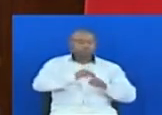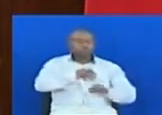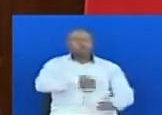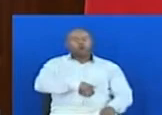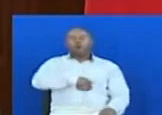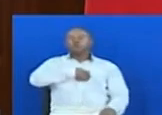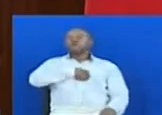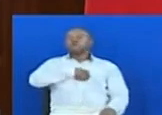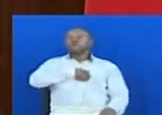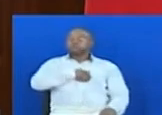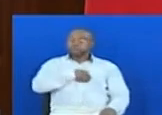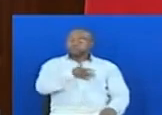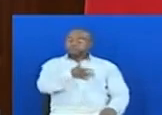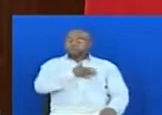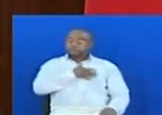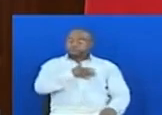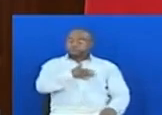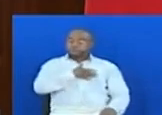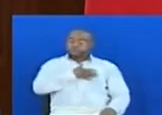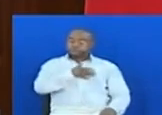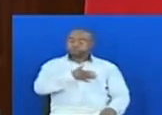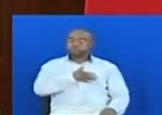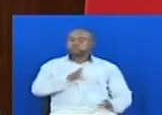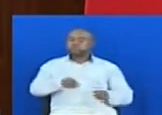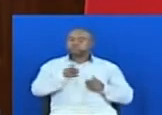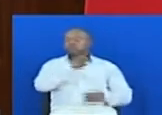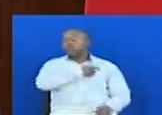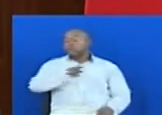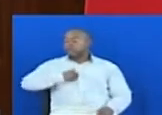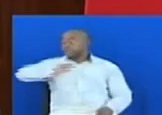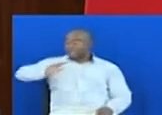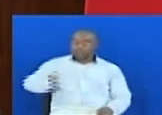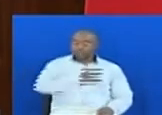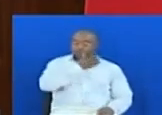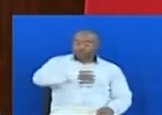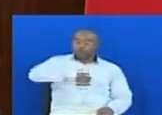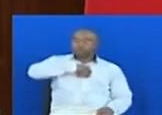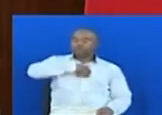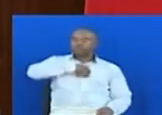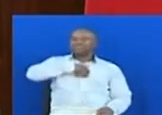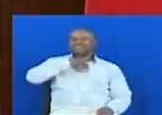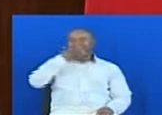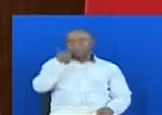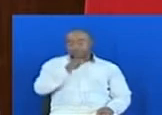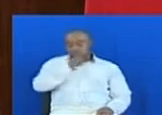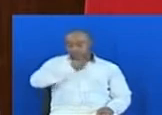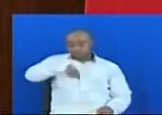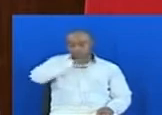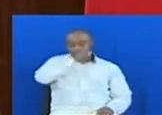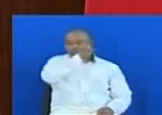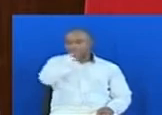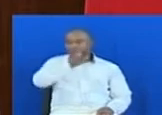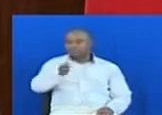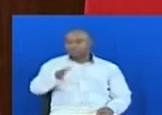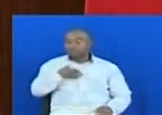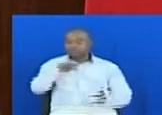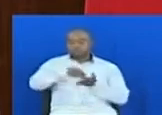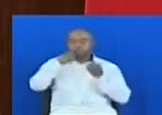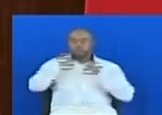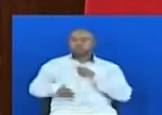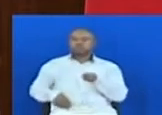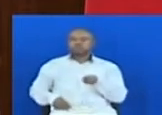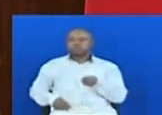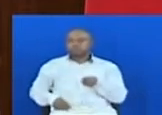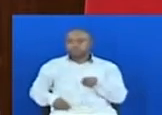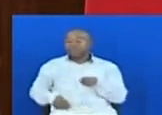na hofu kubwa. Lakini alipotuondoshia hofu yeye kama kiongozi, basi na sisi wa Tanzania tumeweza kusimama imara.